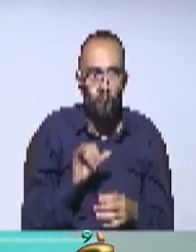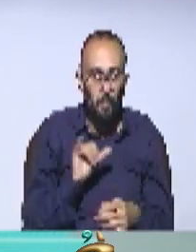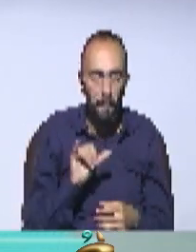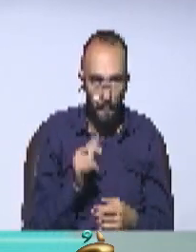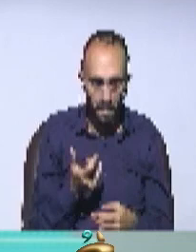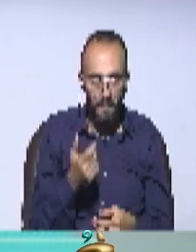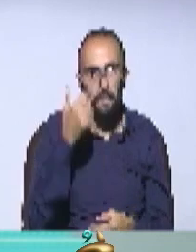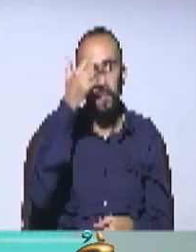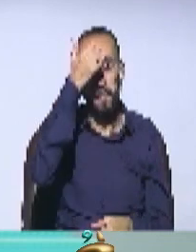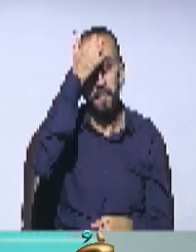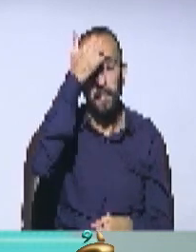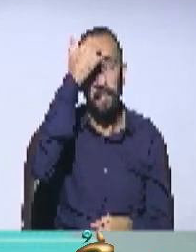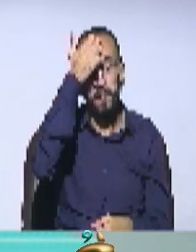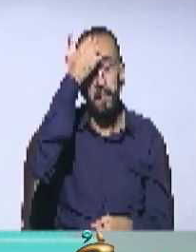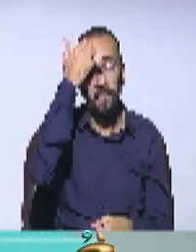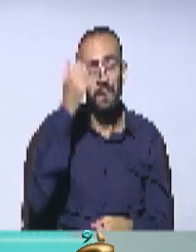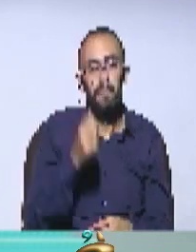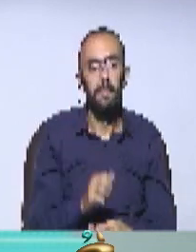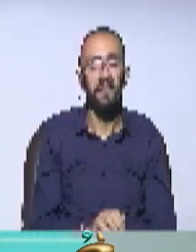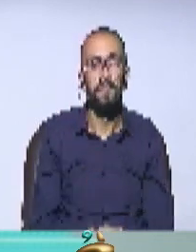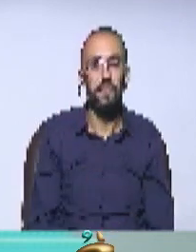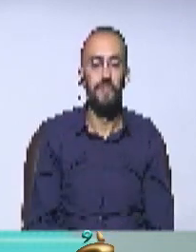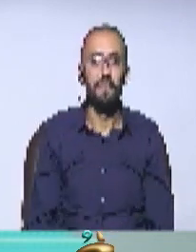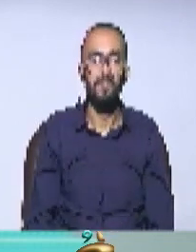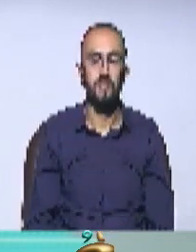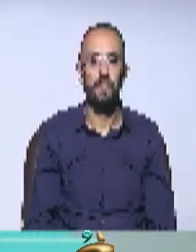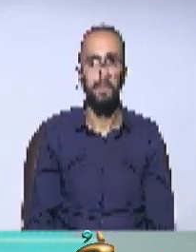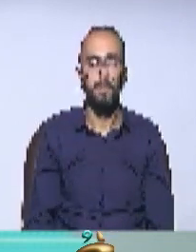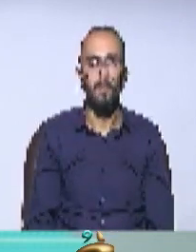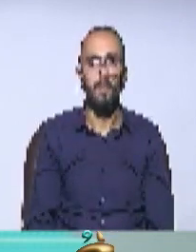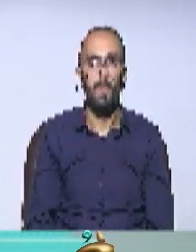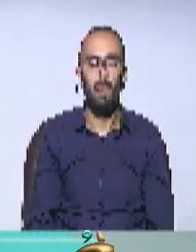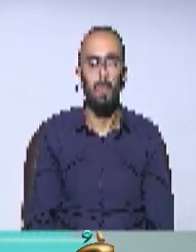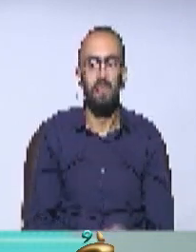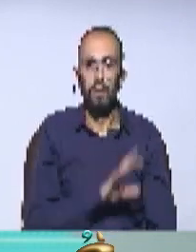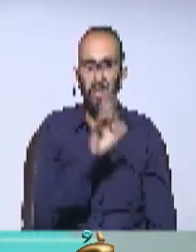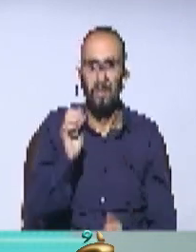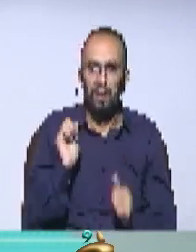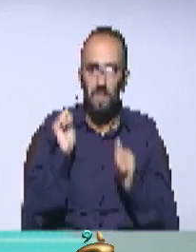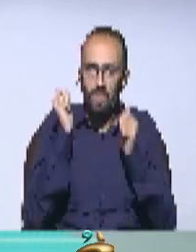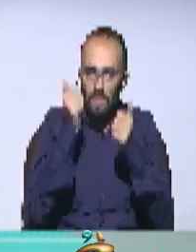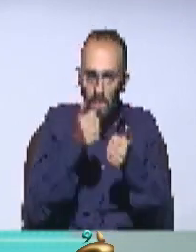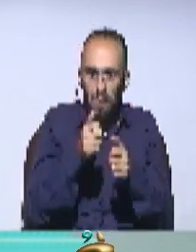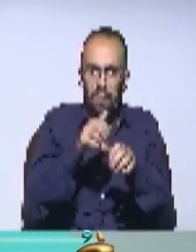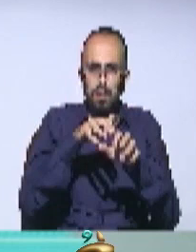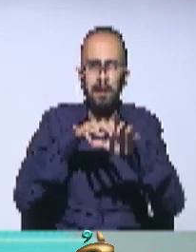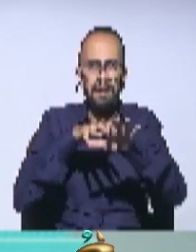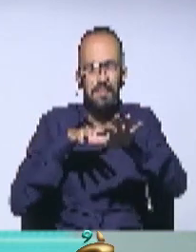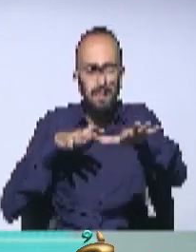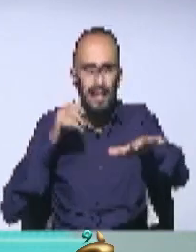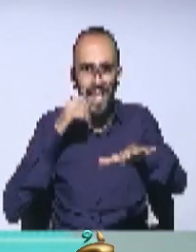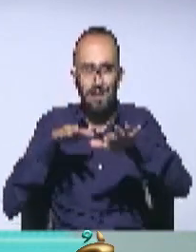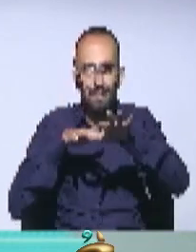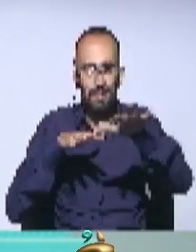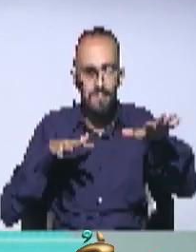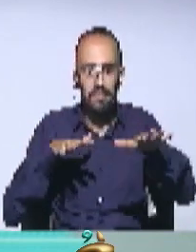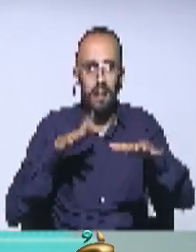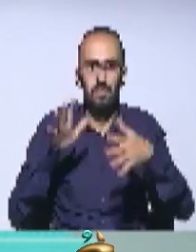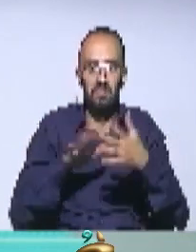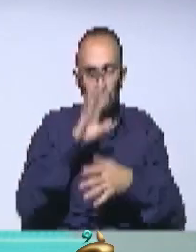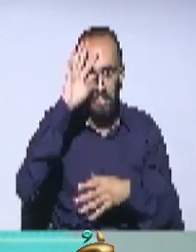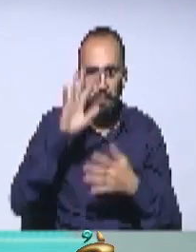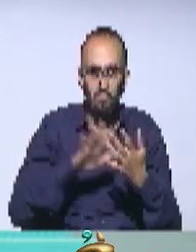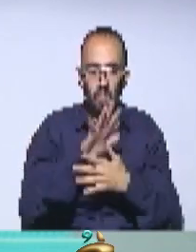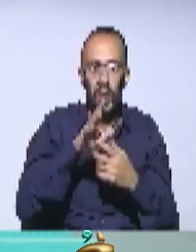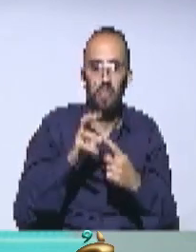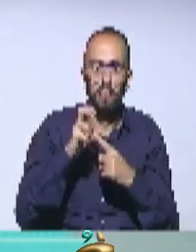من الرذلات، وتحمل أن يأتي البعض أمام الكاتدرائية ويحاولون الاعتداء على